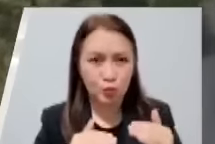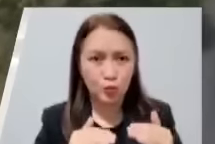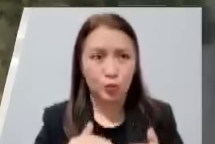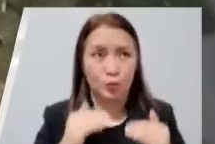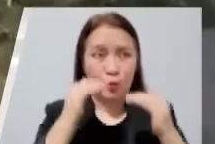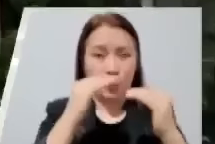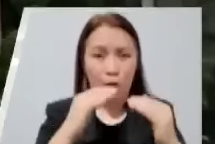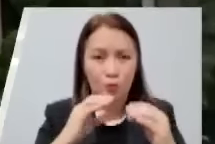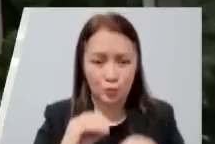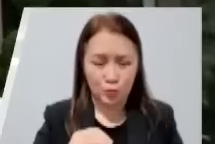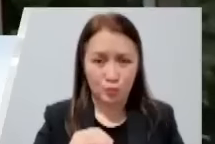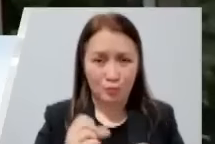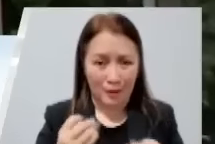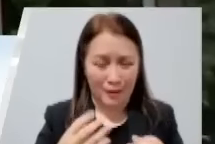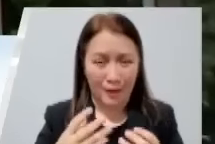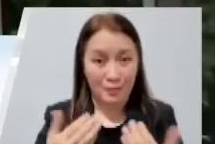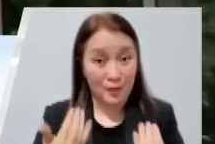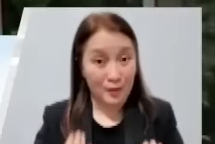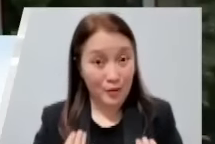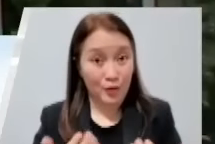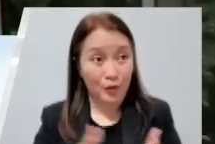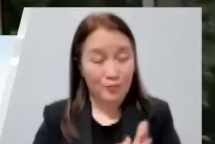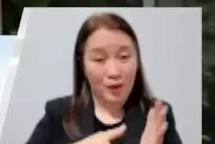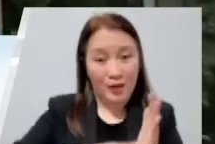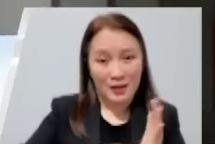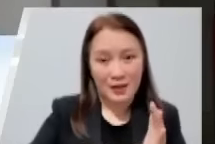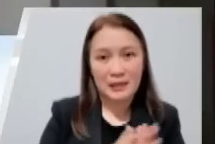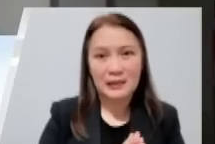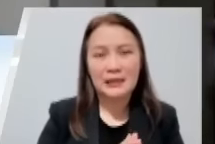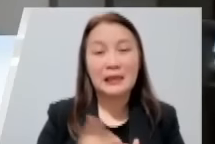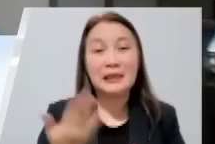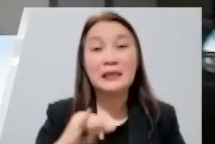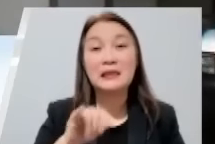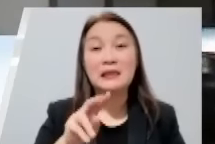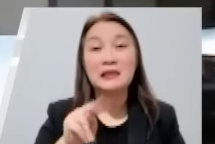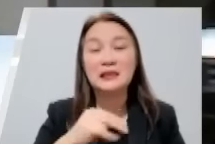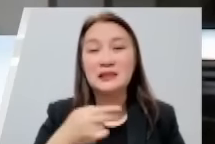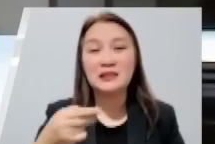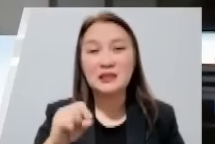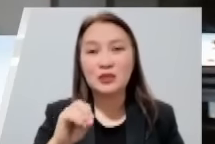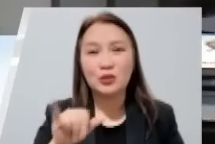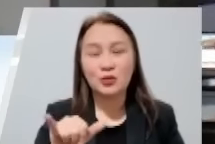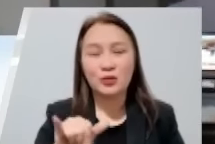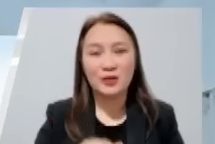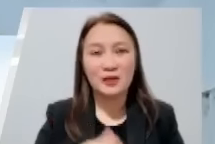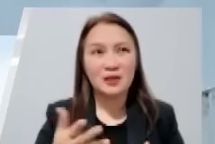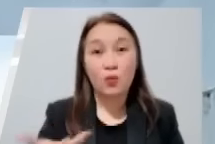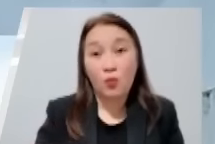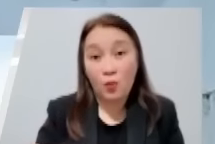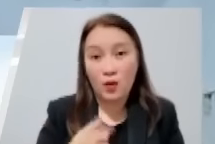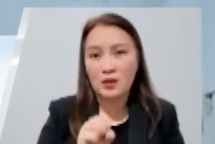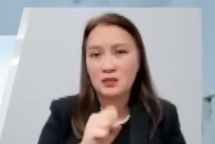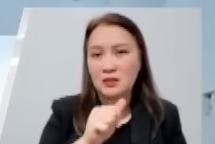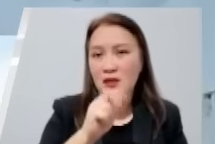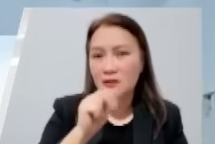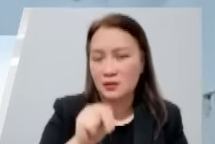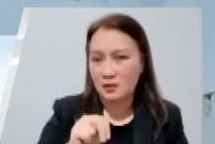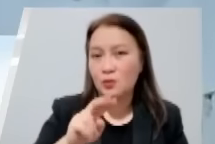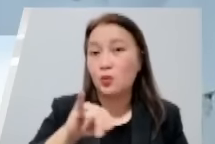inireklamo kamakailan ni Senator Jinggo Estrada ang umunoy paglobo din ng bilang ng botante sa San Juan City. Sabi ng